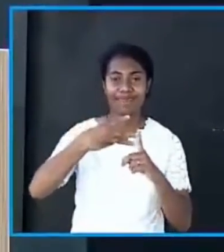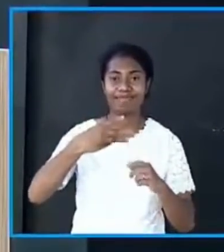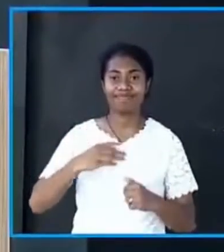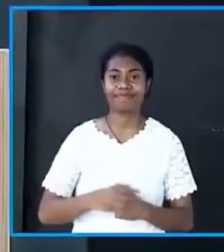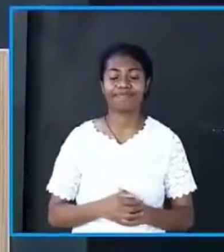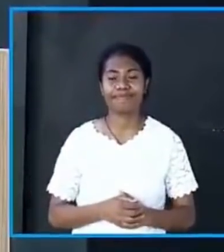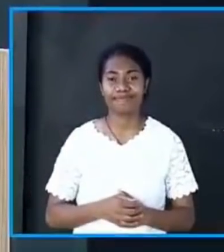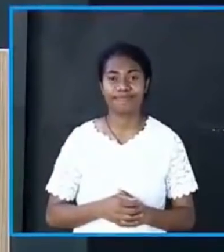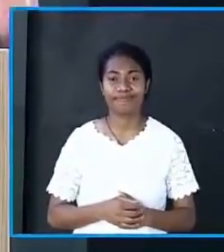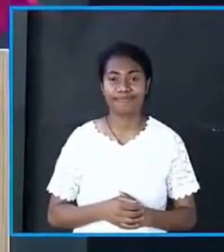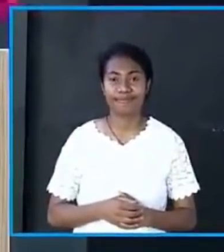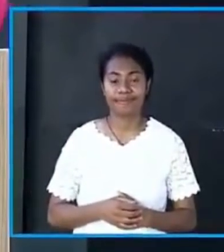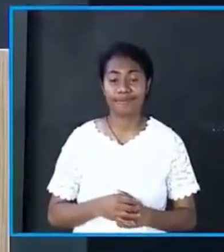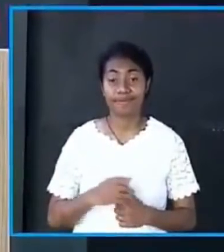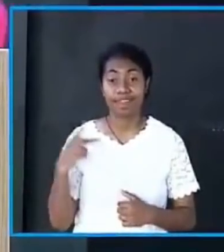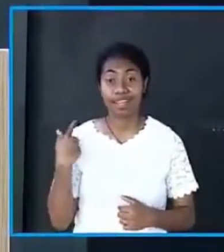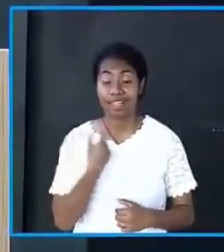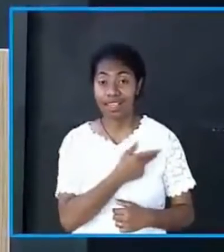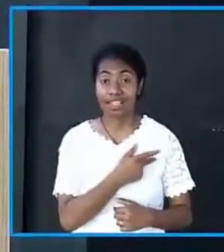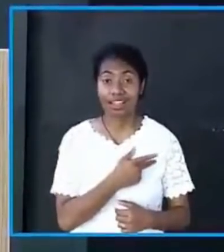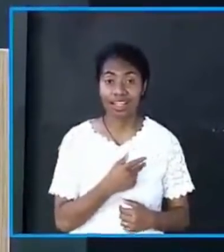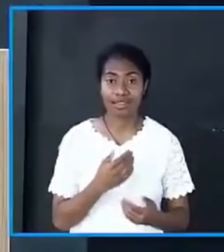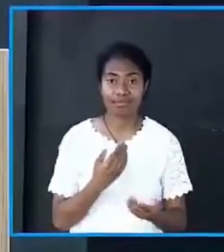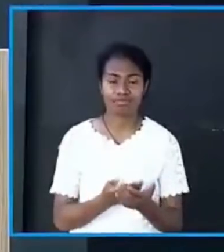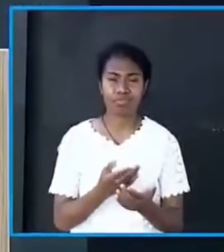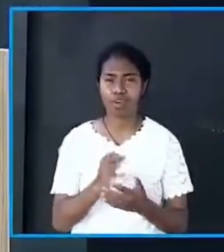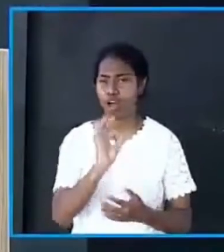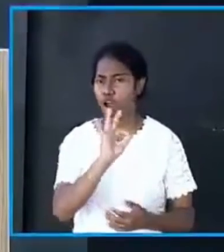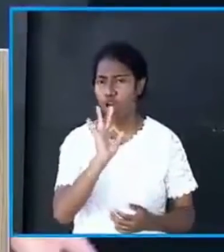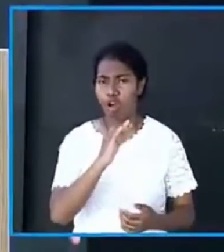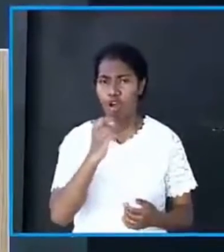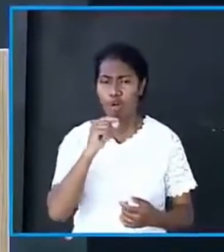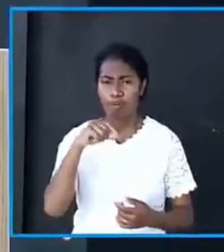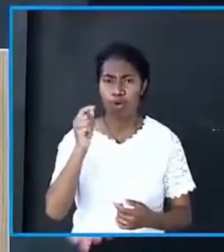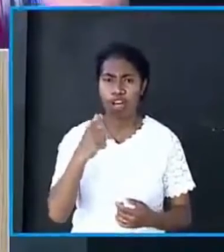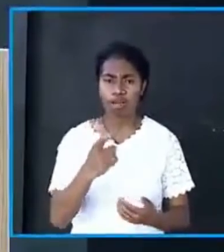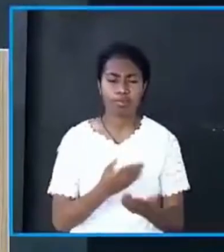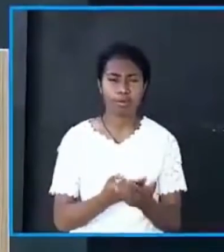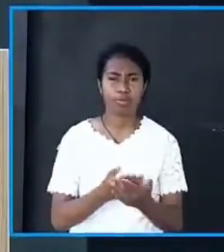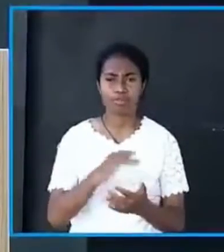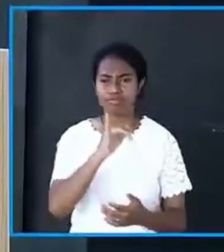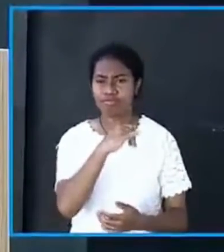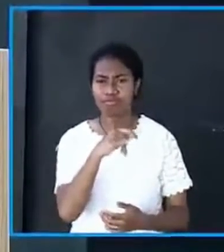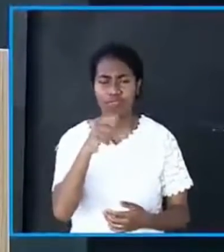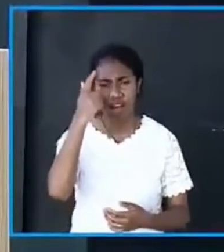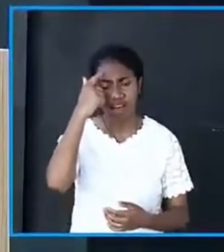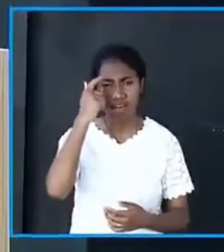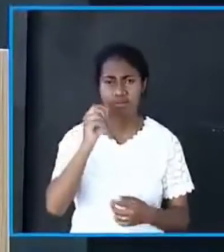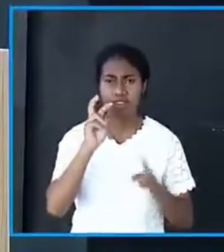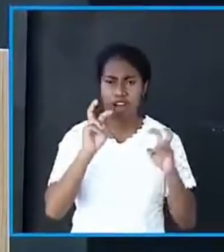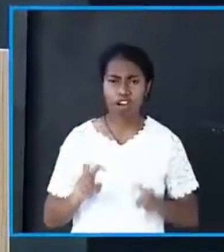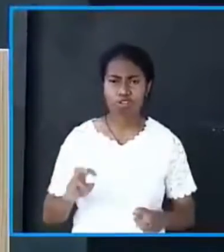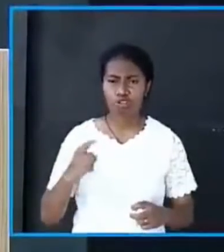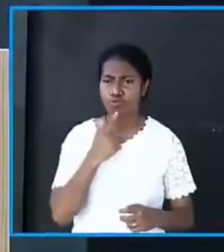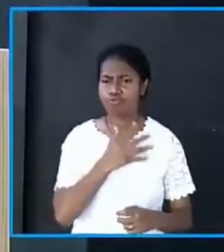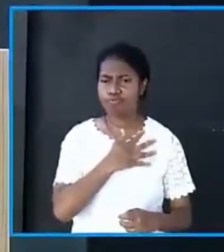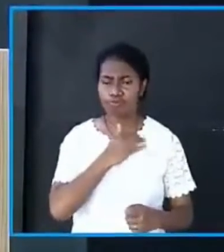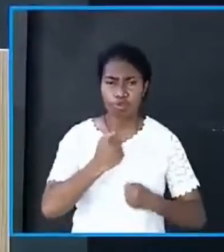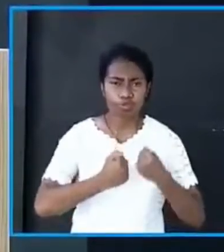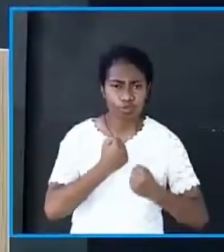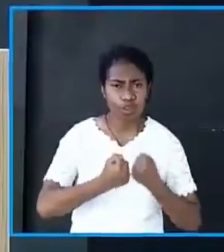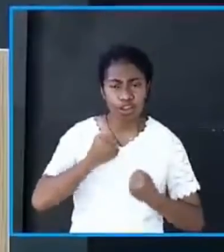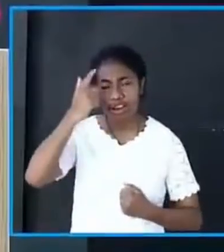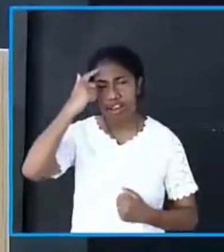Oh ya gan kita memang tidak boleh mengandalkan akal tapi harus pergunakan akal